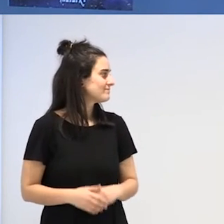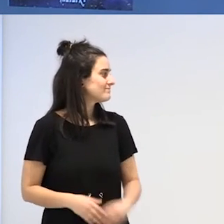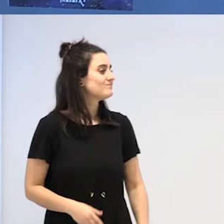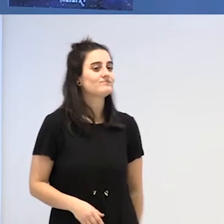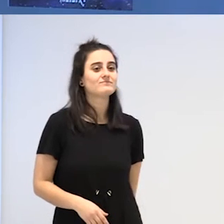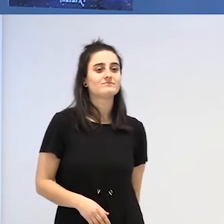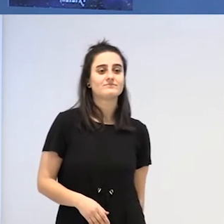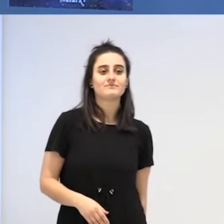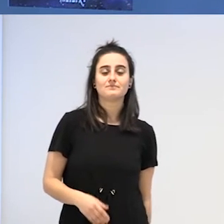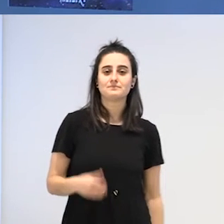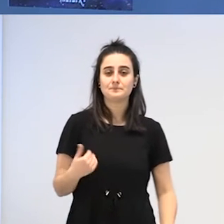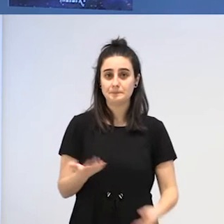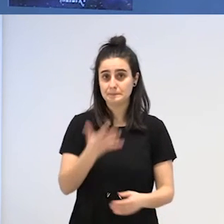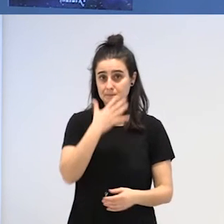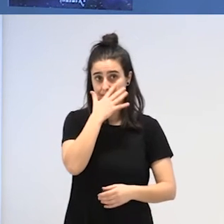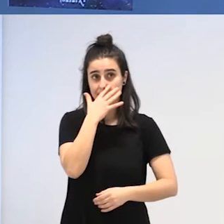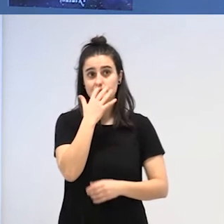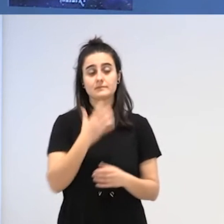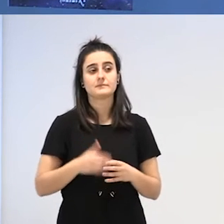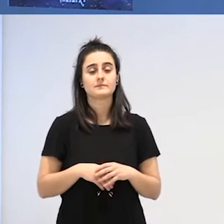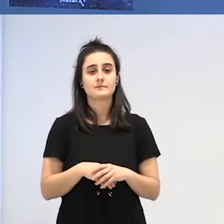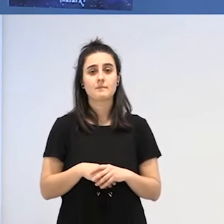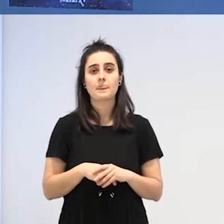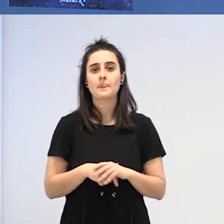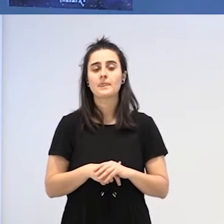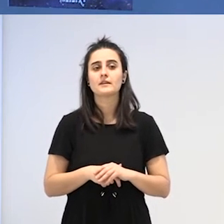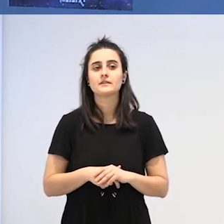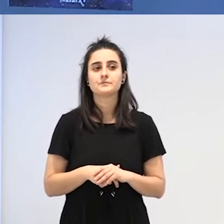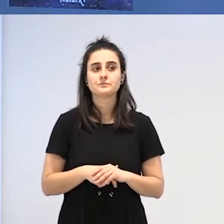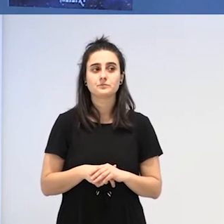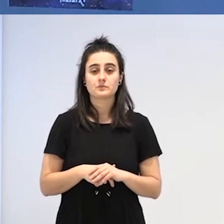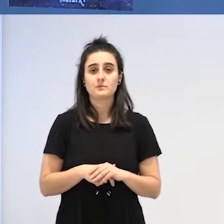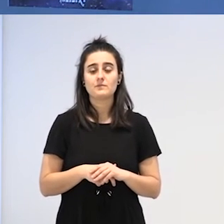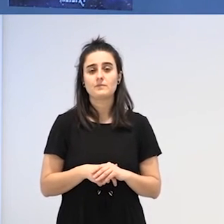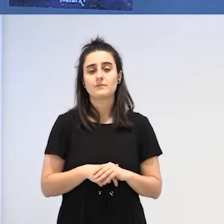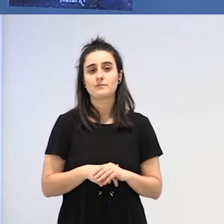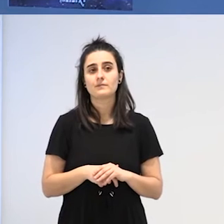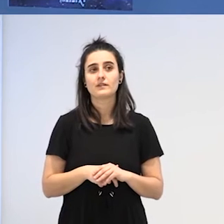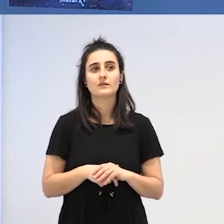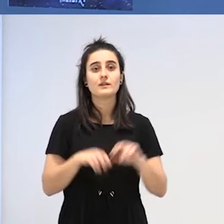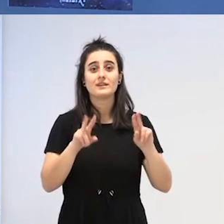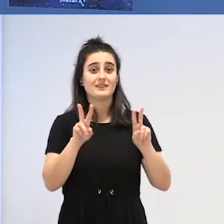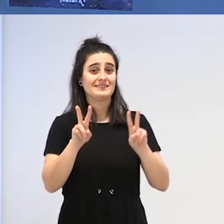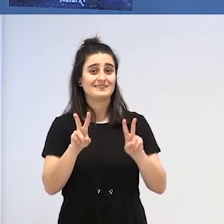Eta bueno, bertan berak egiten duena zientzia fikzio klasikoaren